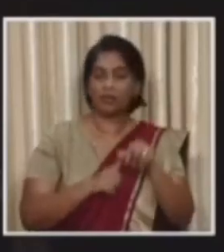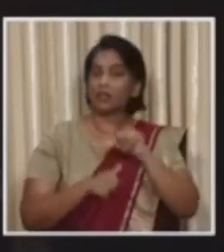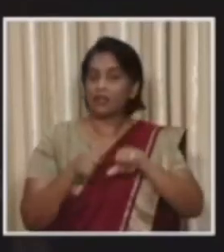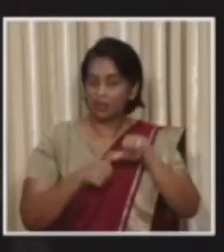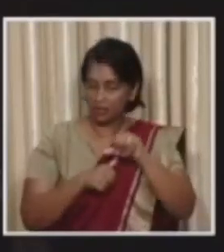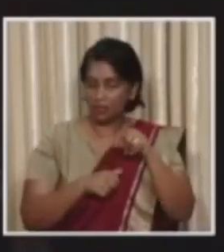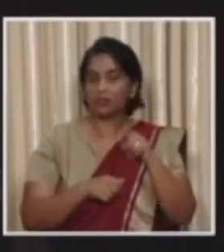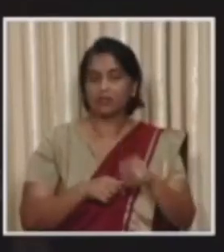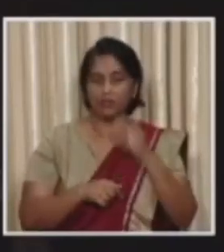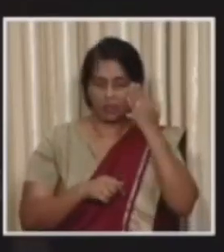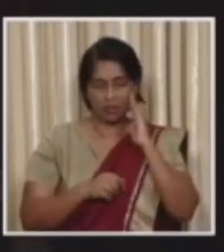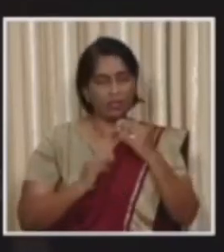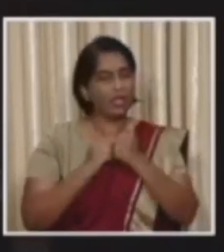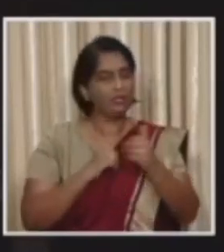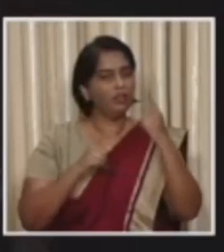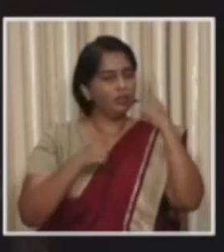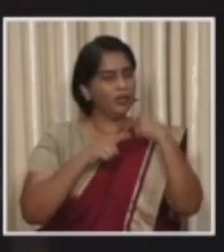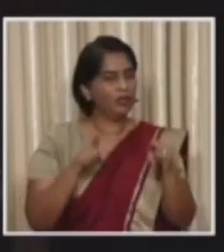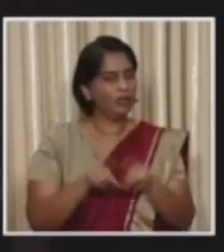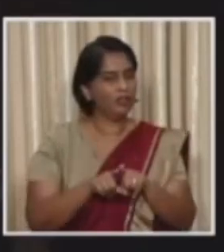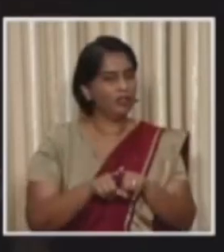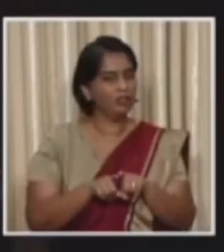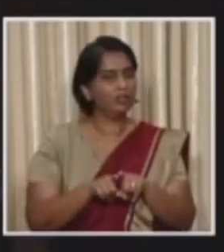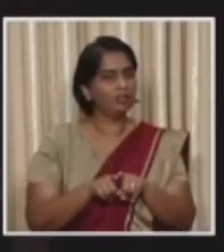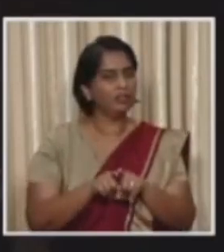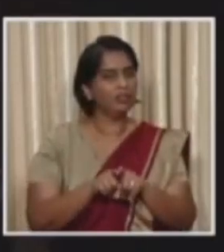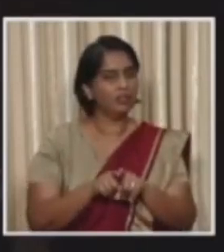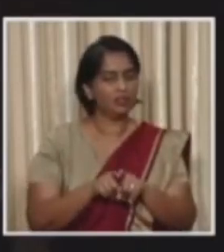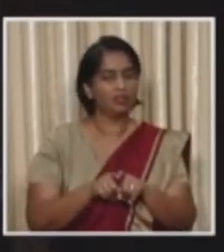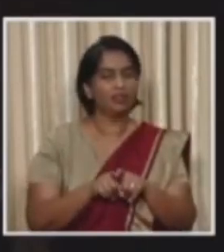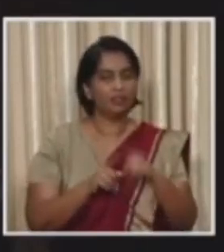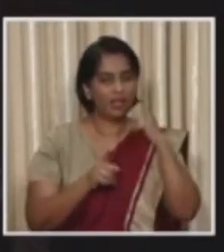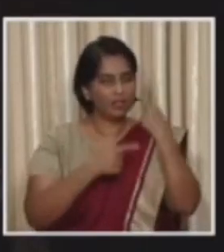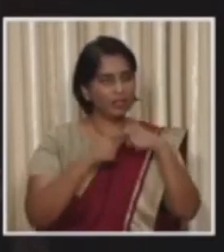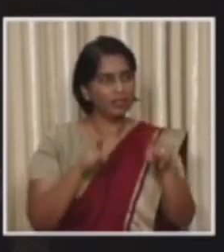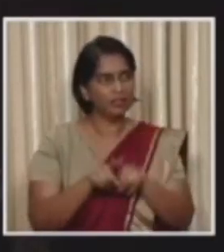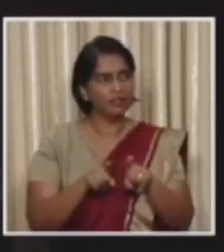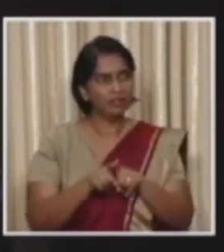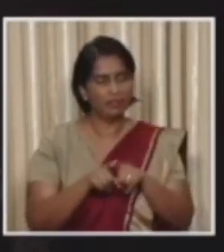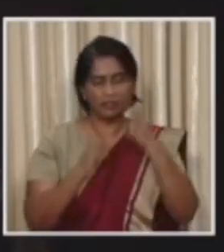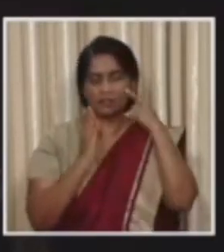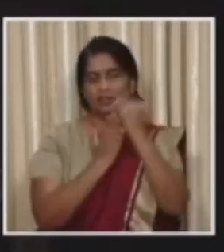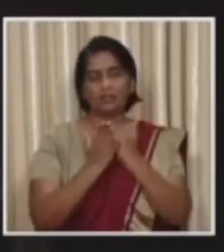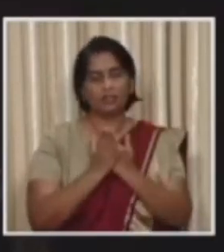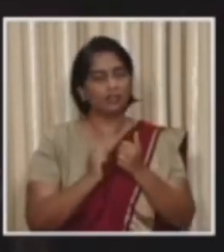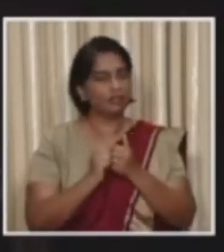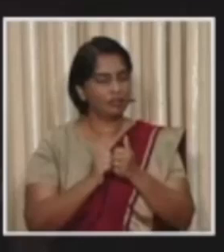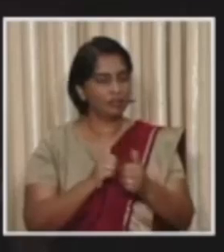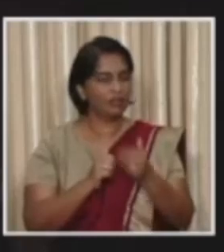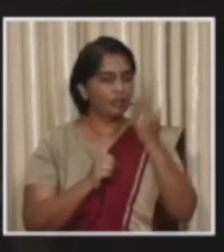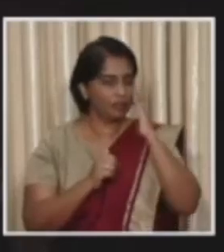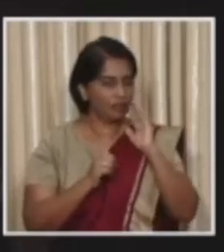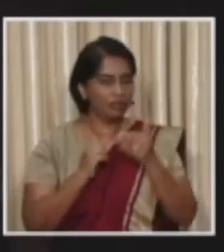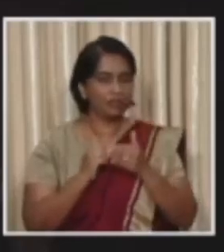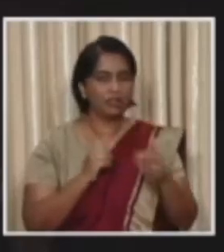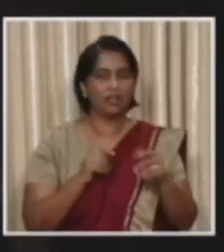ආයතනය ස්වාධීන ආයතනයක් හැටියට. එහෙනම් අපට නිර්වචනය කරන්නට වෙනවා කාගෙන්ද ස්වාධීන